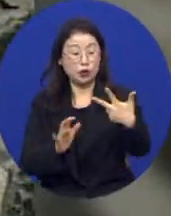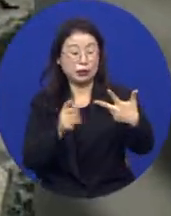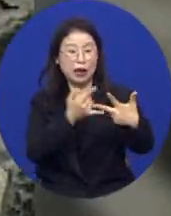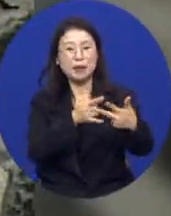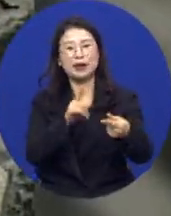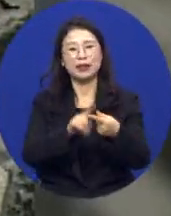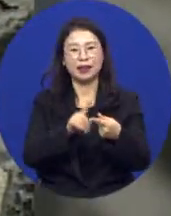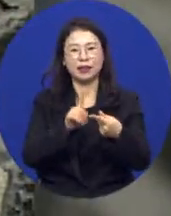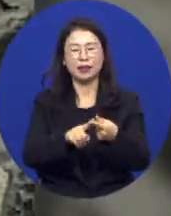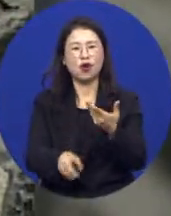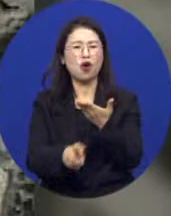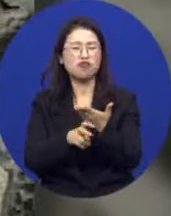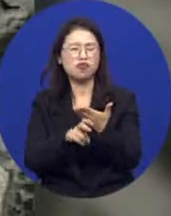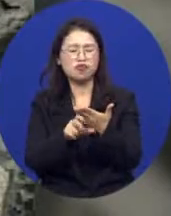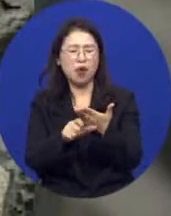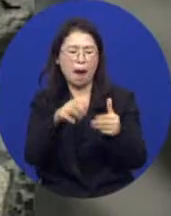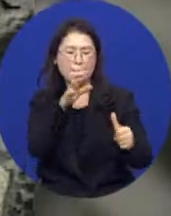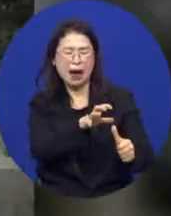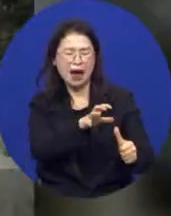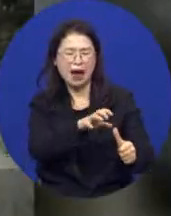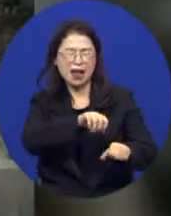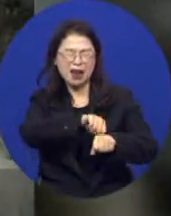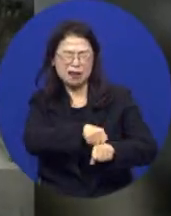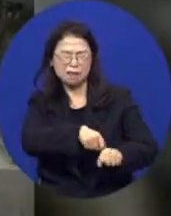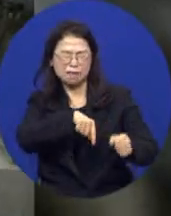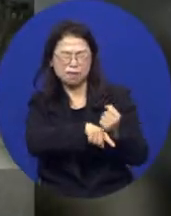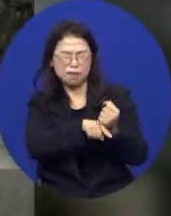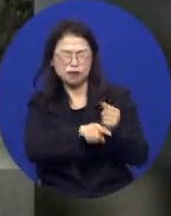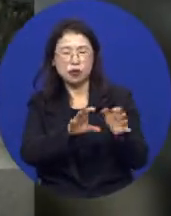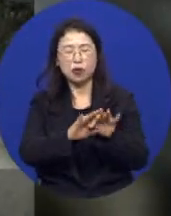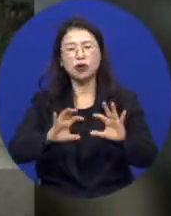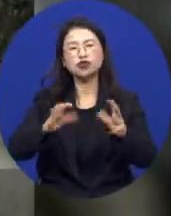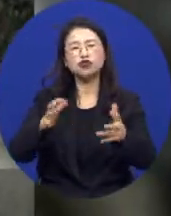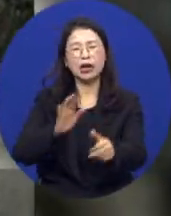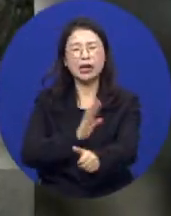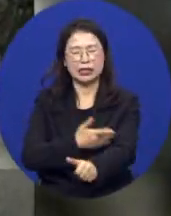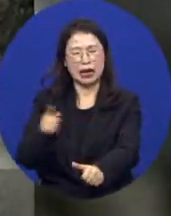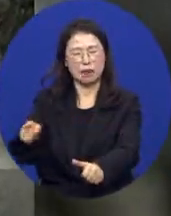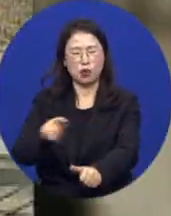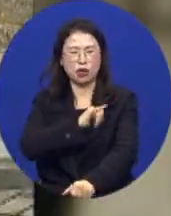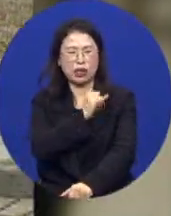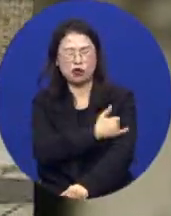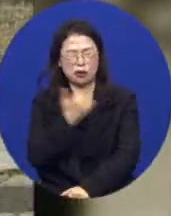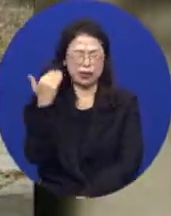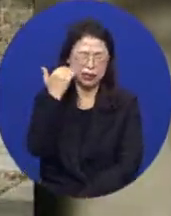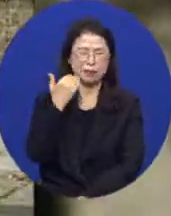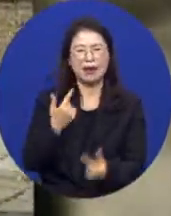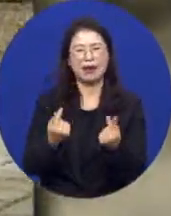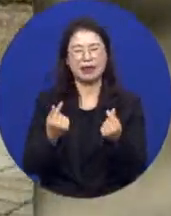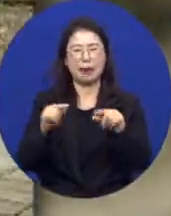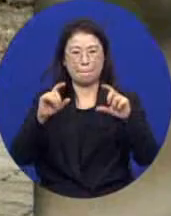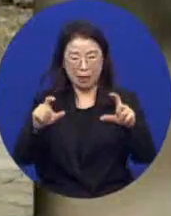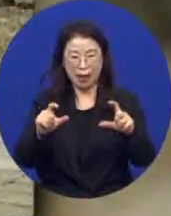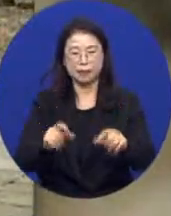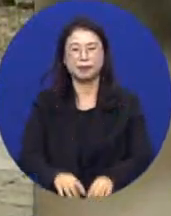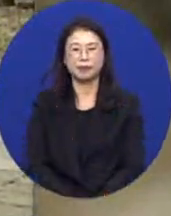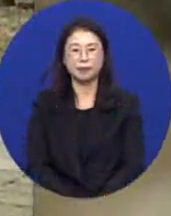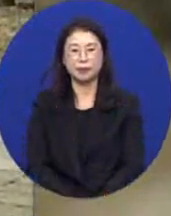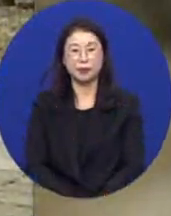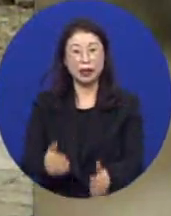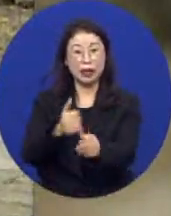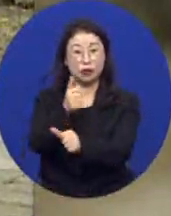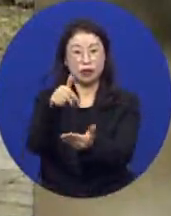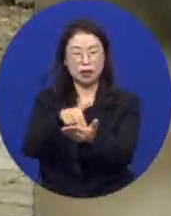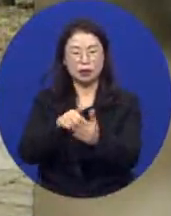7명에 대한 불법 구금과 강압적 수사는 국가에 의한 중대한 인권 침해라고 결정했습니다.